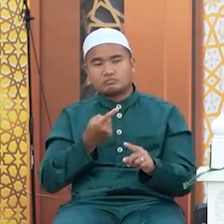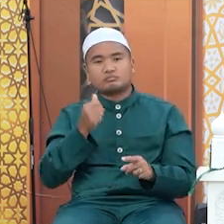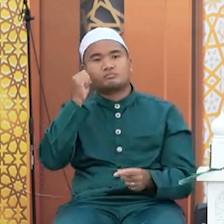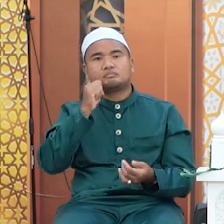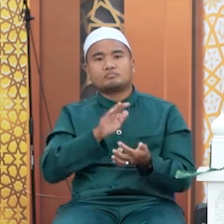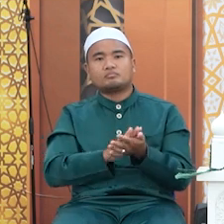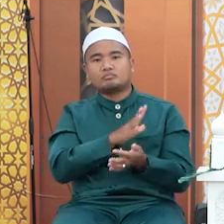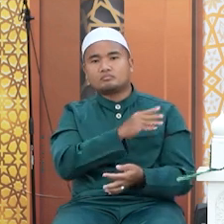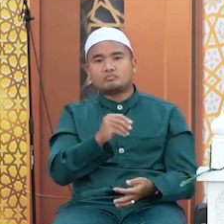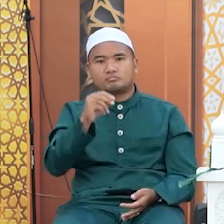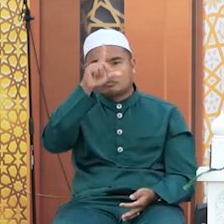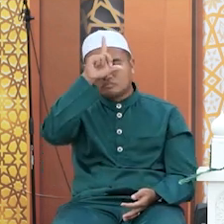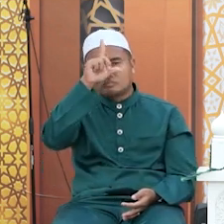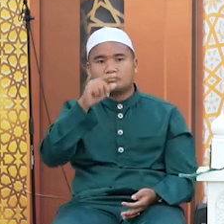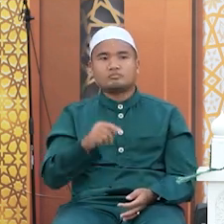lelaki dan wanita.